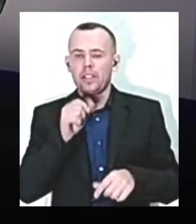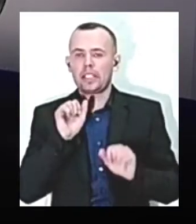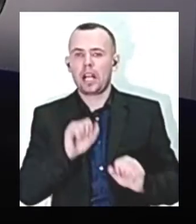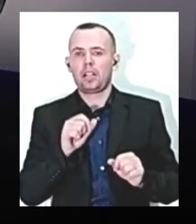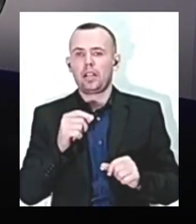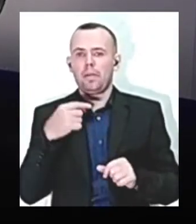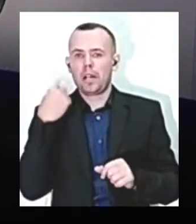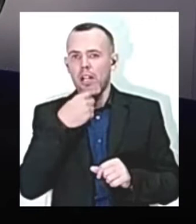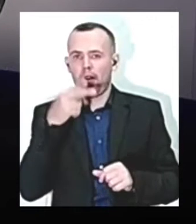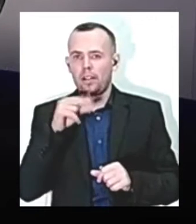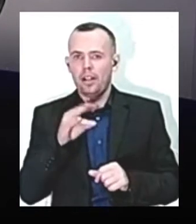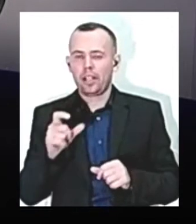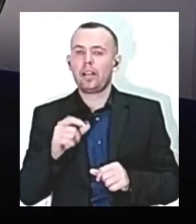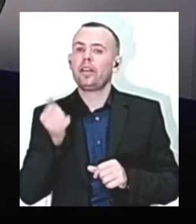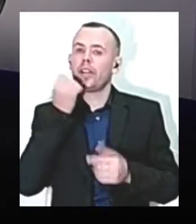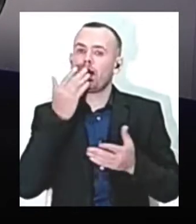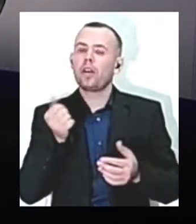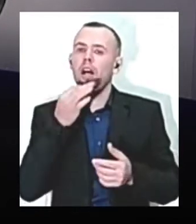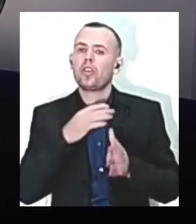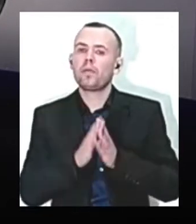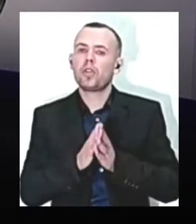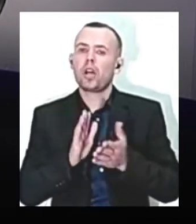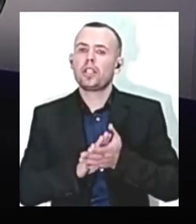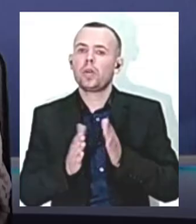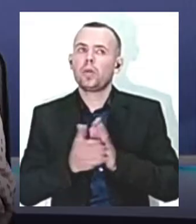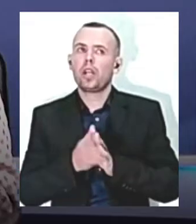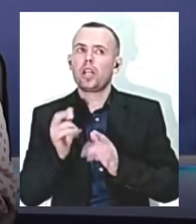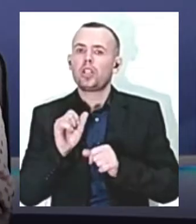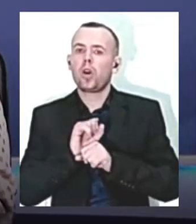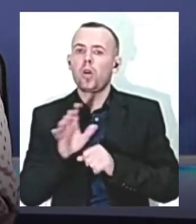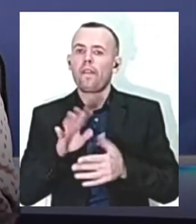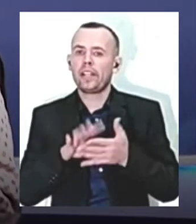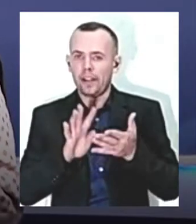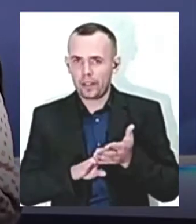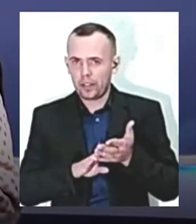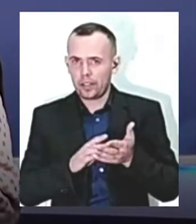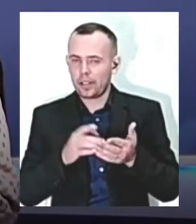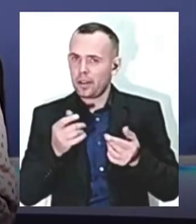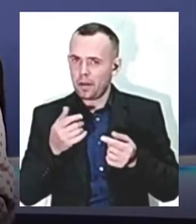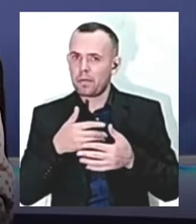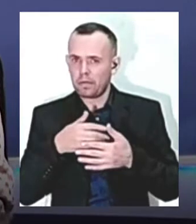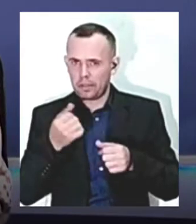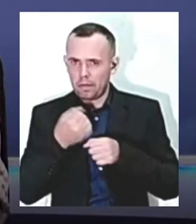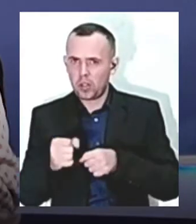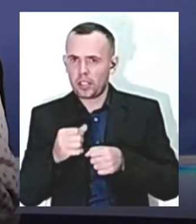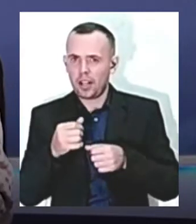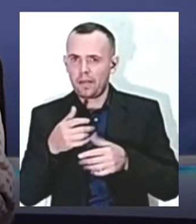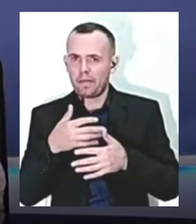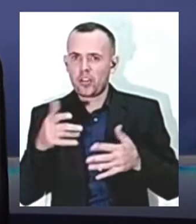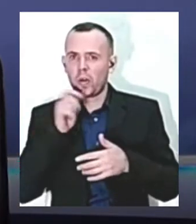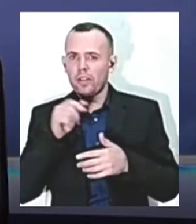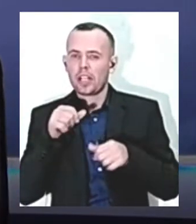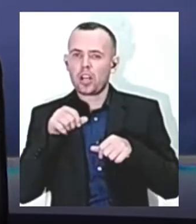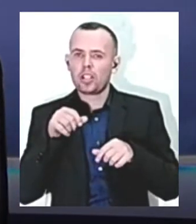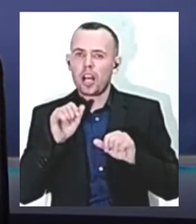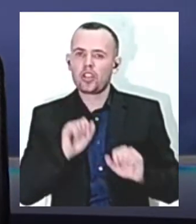Дякую. А скажіть, будь ласка, ситуація із COVID-19 змусила українців більш активно захищати свої права? Очевидно, що так,